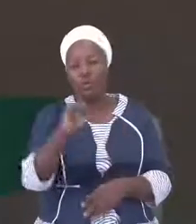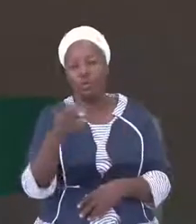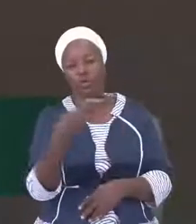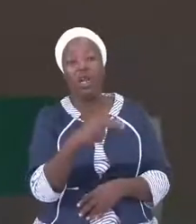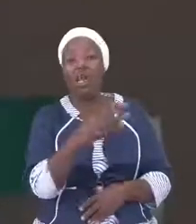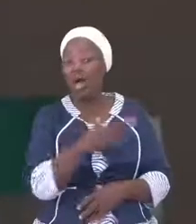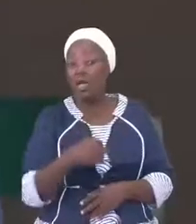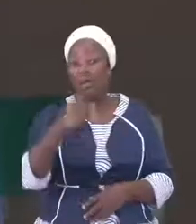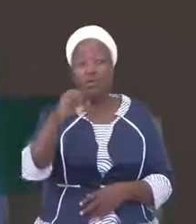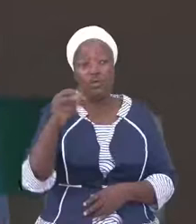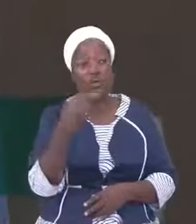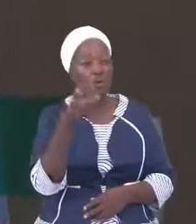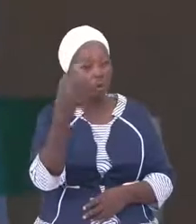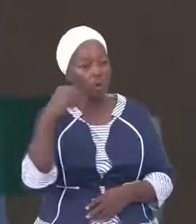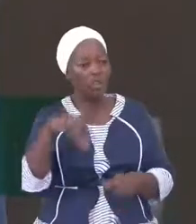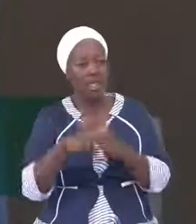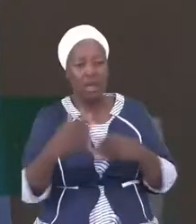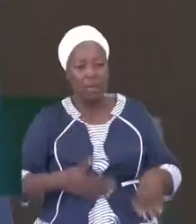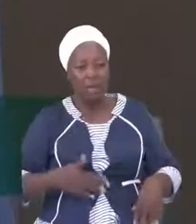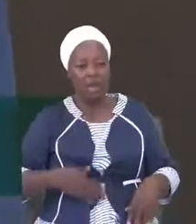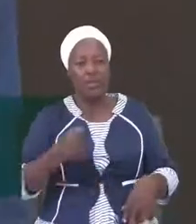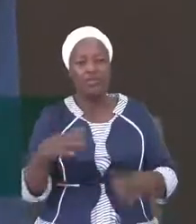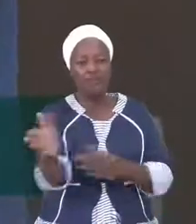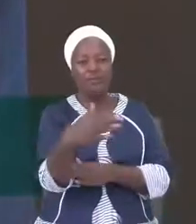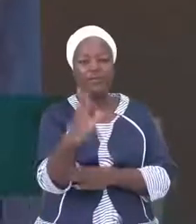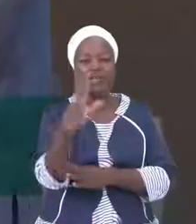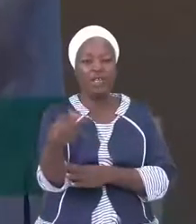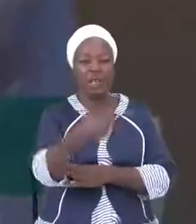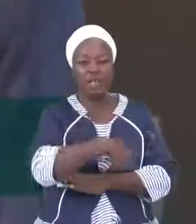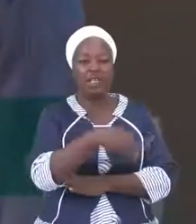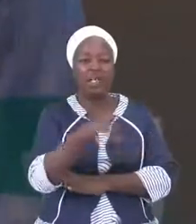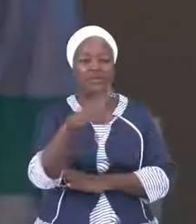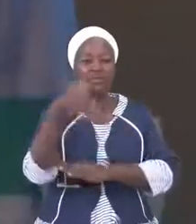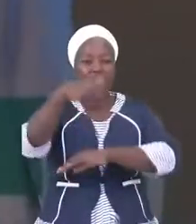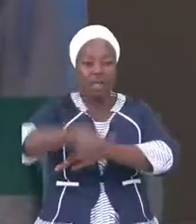pour engloutir Jonas. Et Jonas fut dans le ventre du poisson